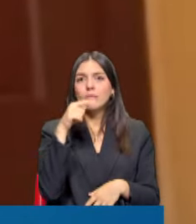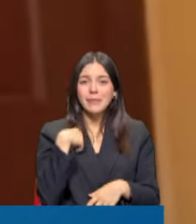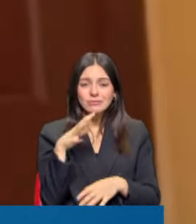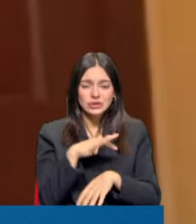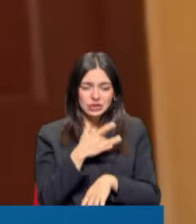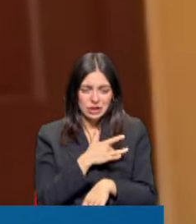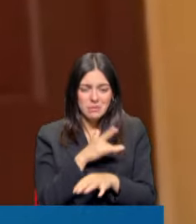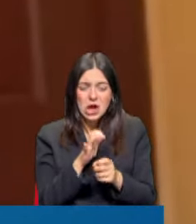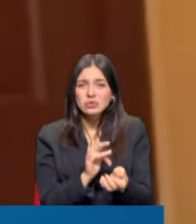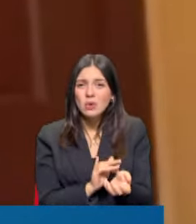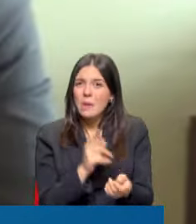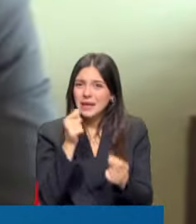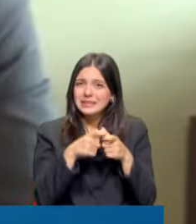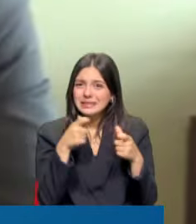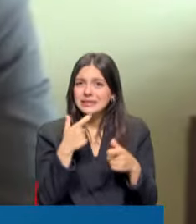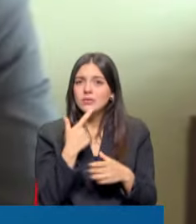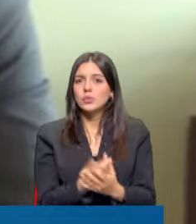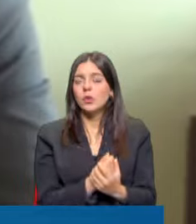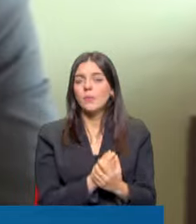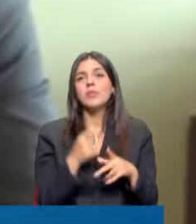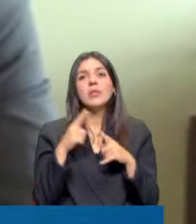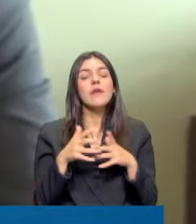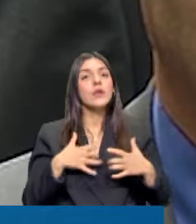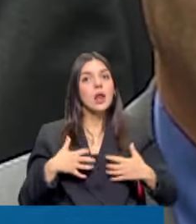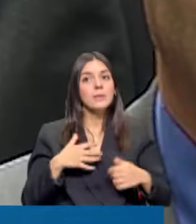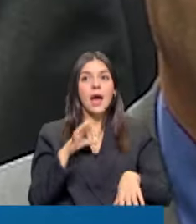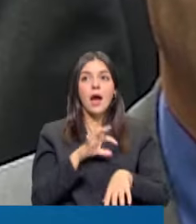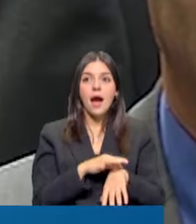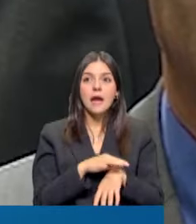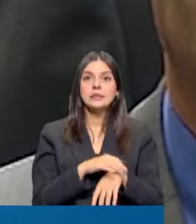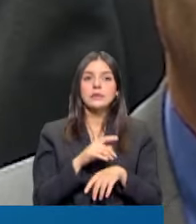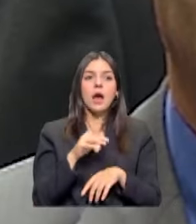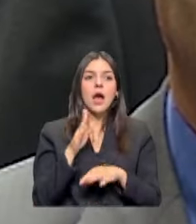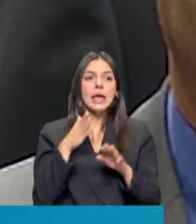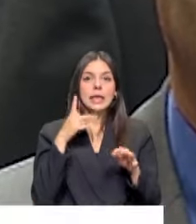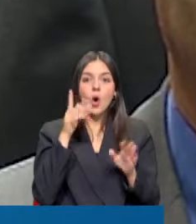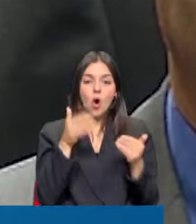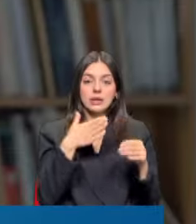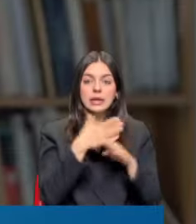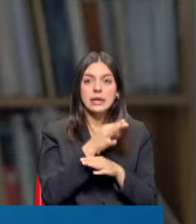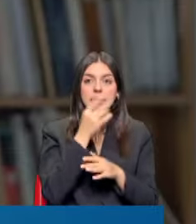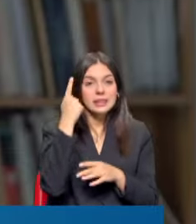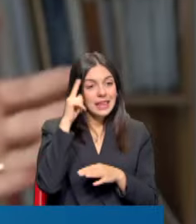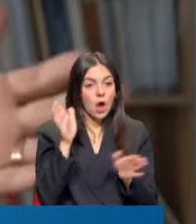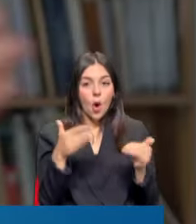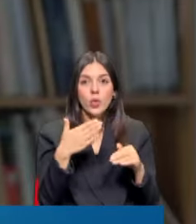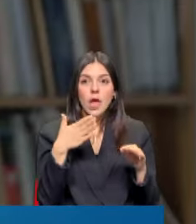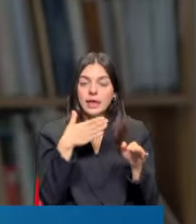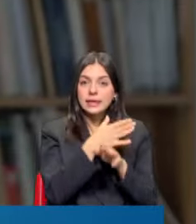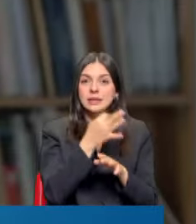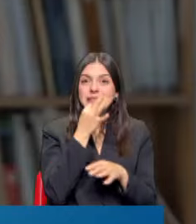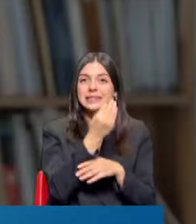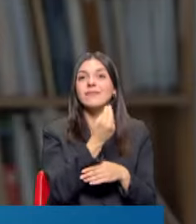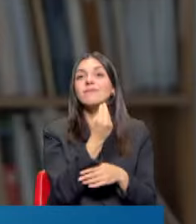canımı acıtıyor, lütfen gevşetin. Tayfun Kahraman'ın hasta mahremiyeti de ihlal edildiği iddiaya göre Tek başına girmesi gereken